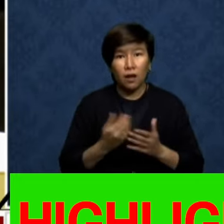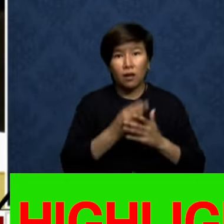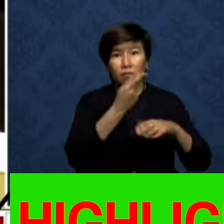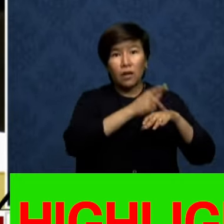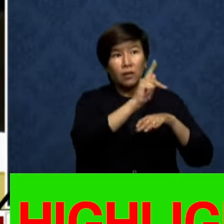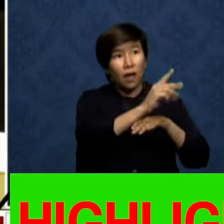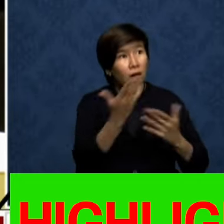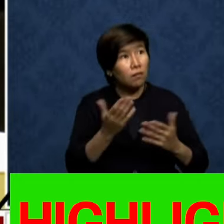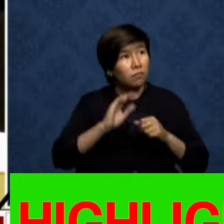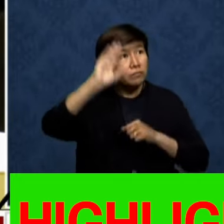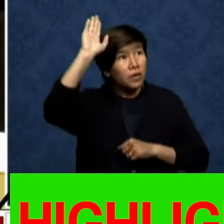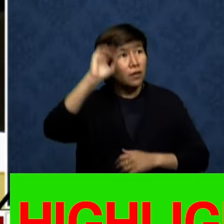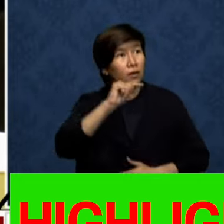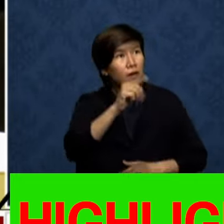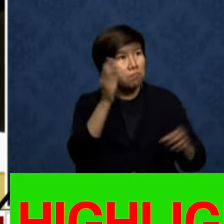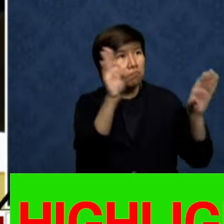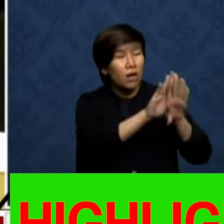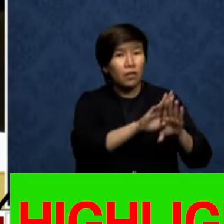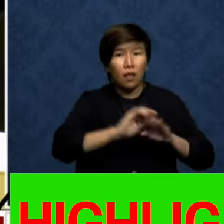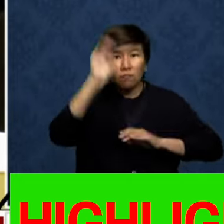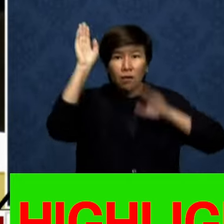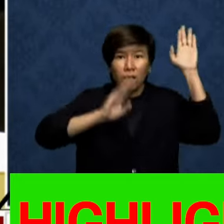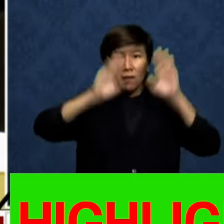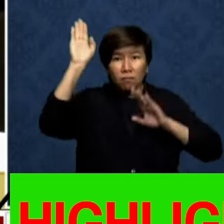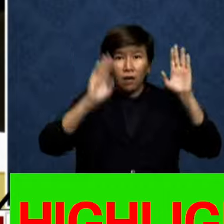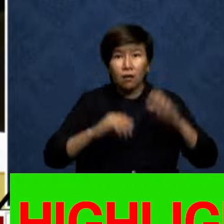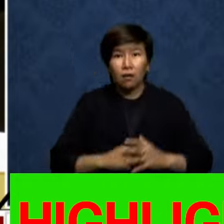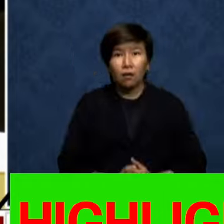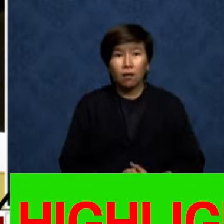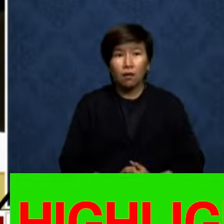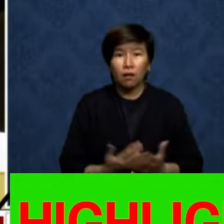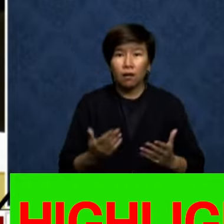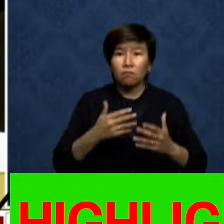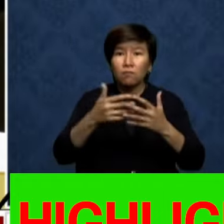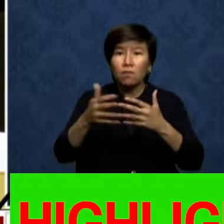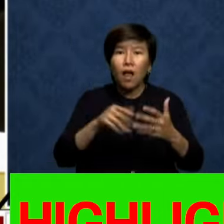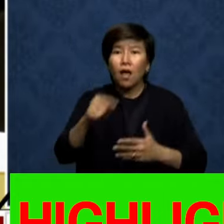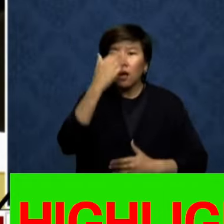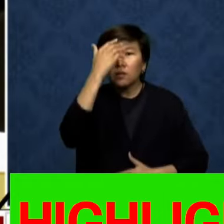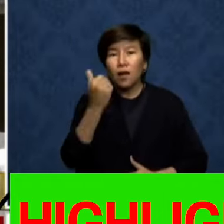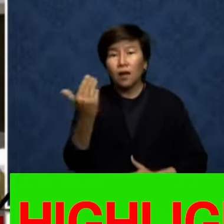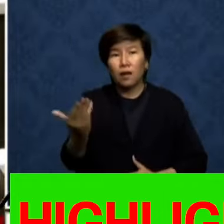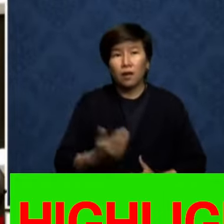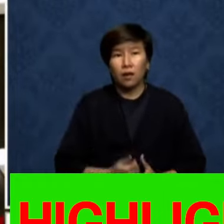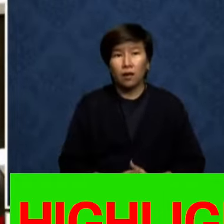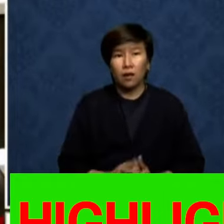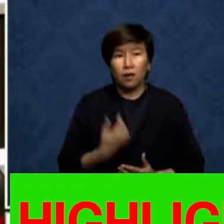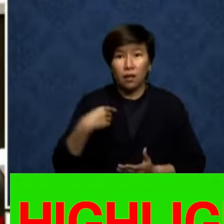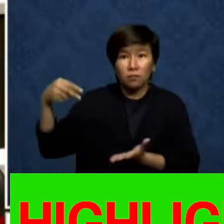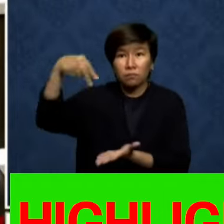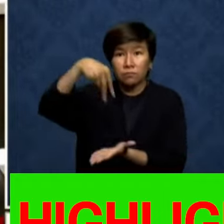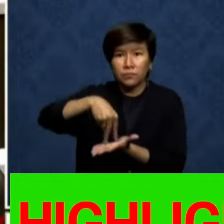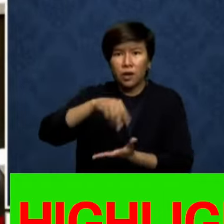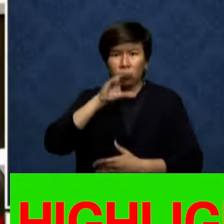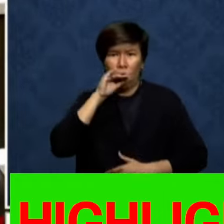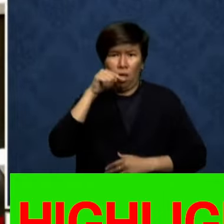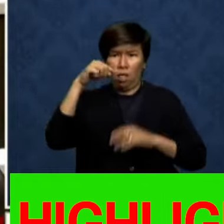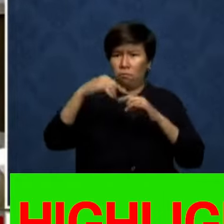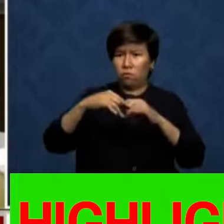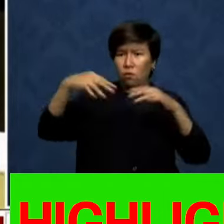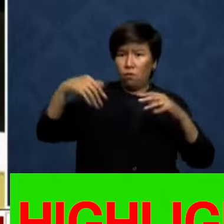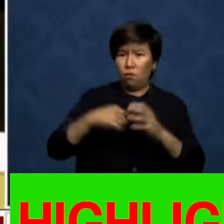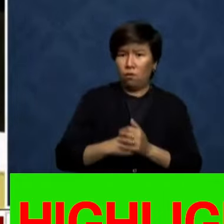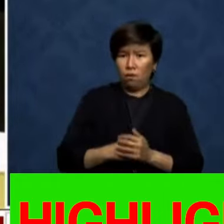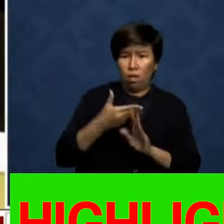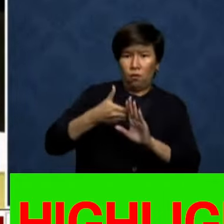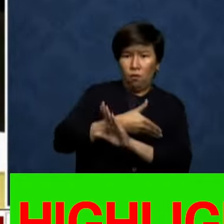อปิดอภีปลายแล้วก็โวทเลยครับจะได้รู้เรื่องกัครับ ไม่เปไรถาพทานแบบนี้ไมได้ลกขึนมาแลวพูดอีอย่าง วันมาเจรจ